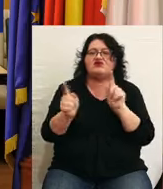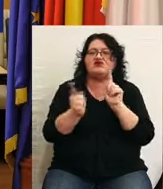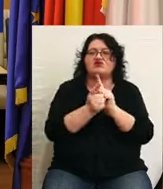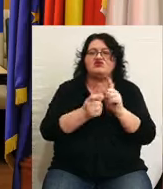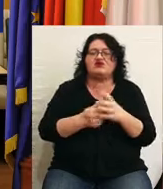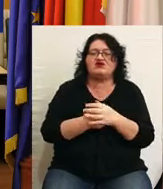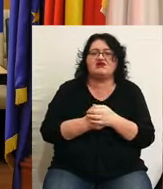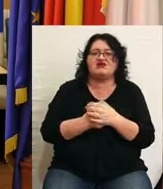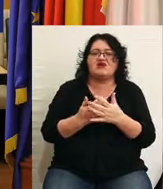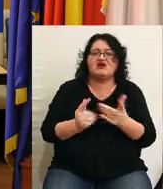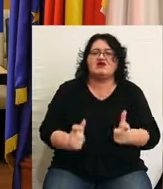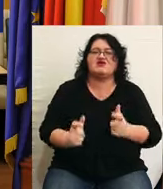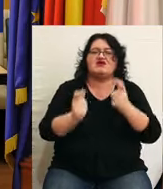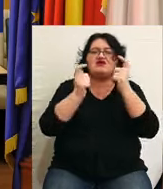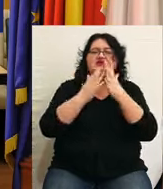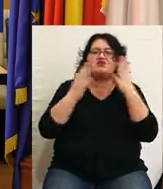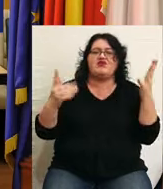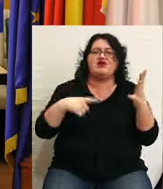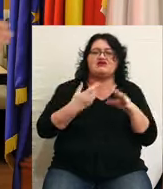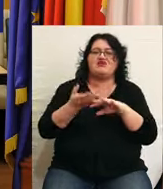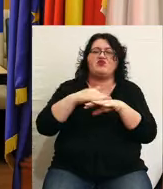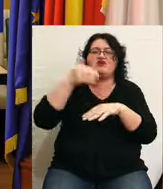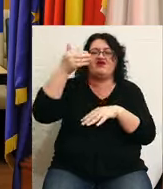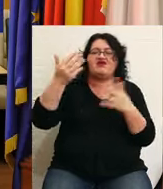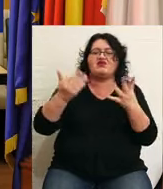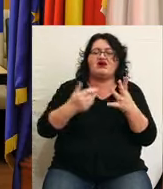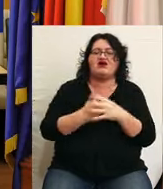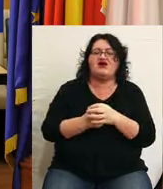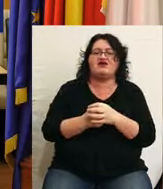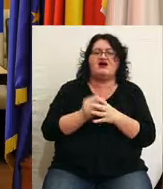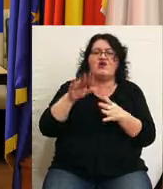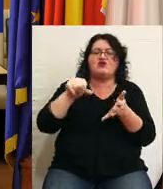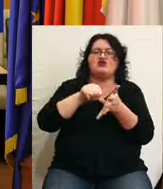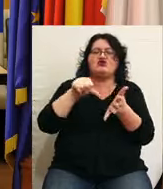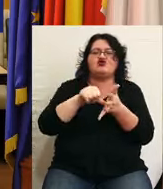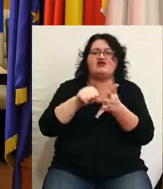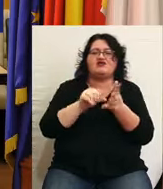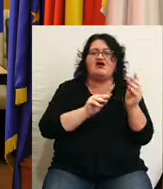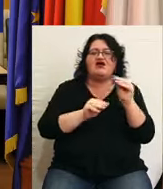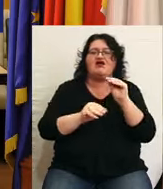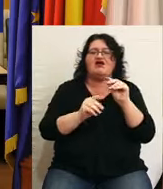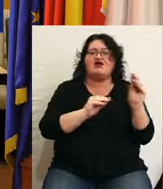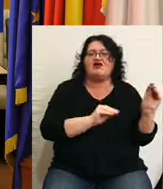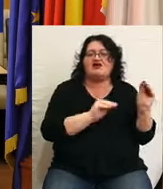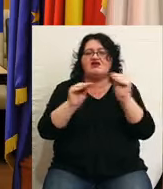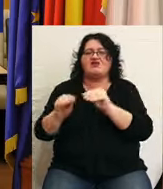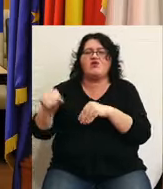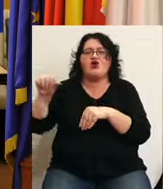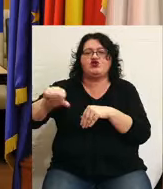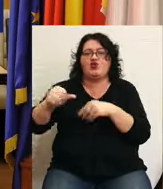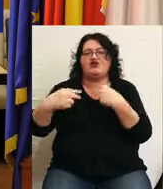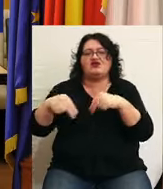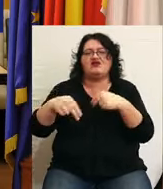Pentru clădiri mai mari există mai multe firme care au un fel de centrale mobile, care funcționează pe motorină, de